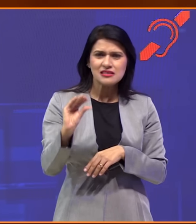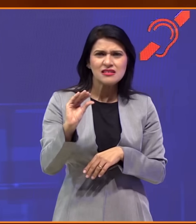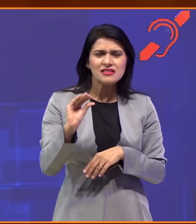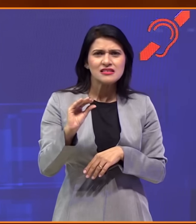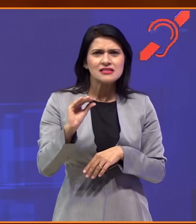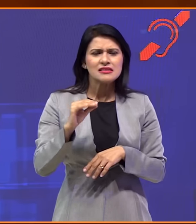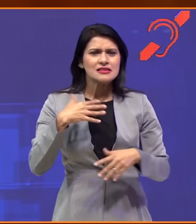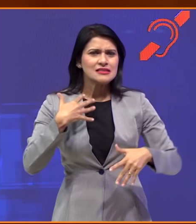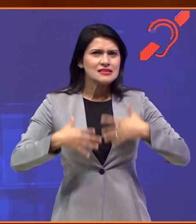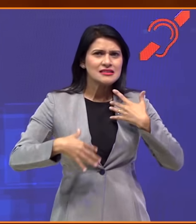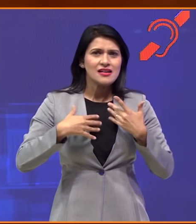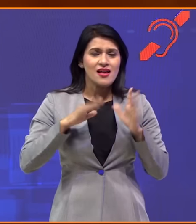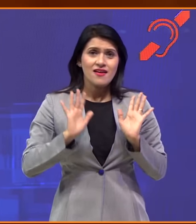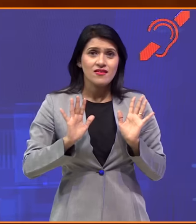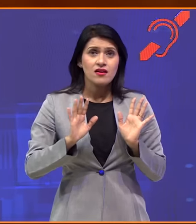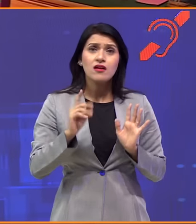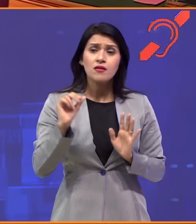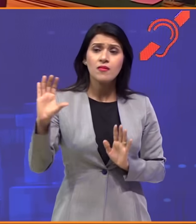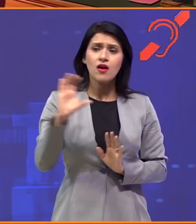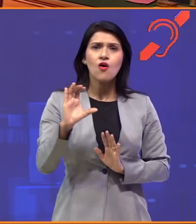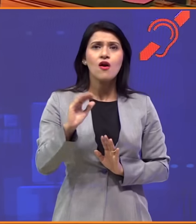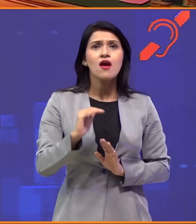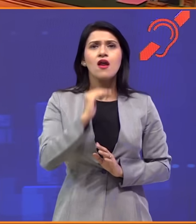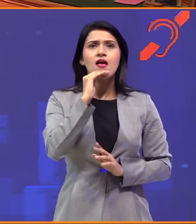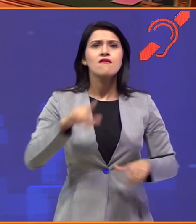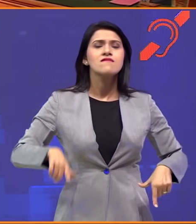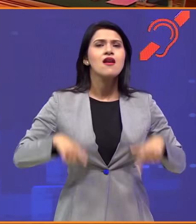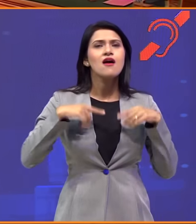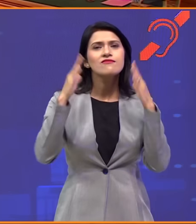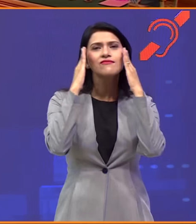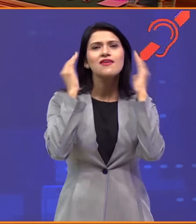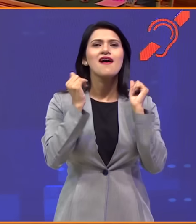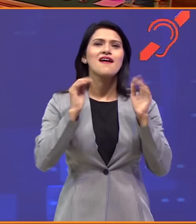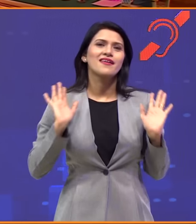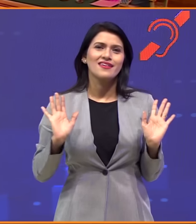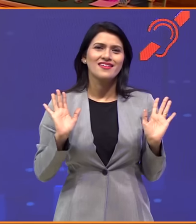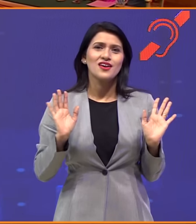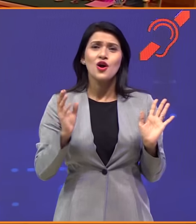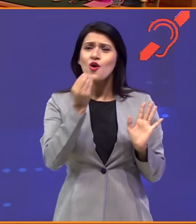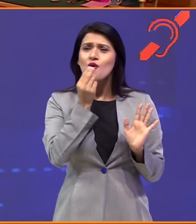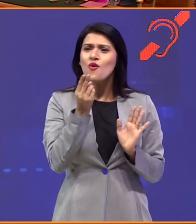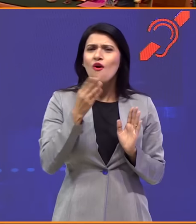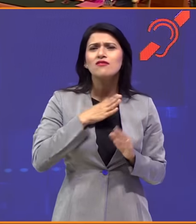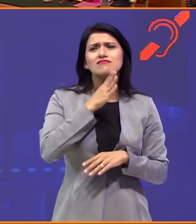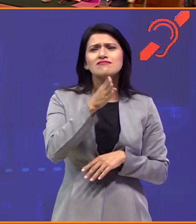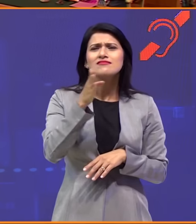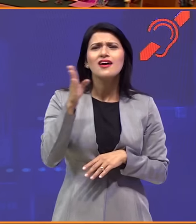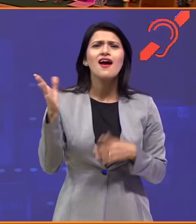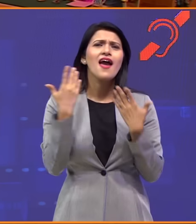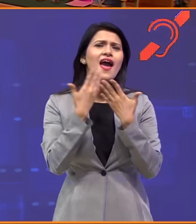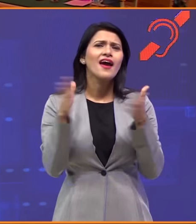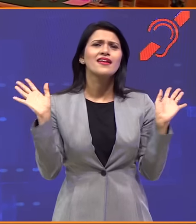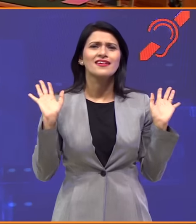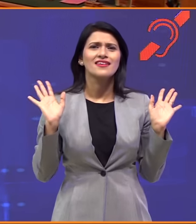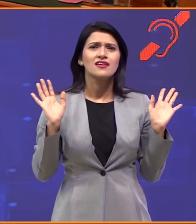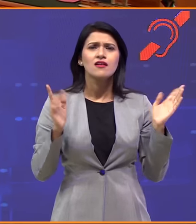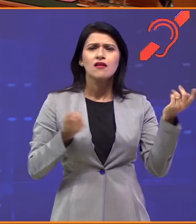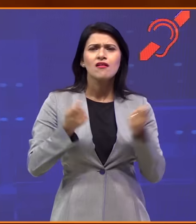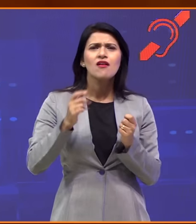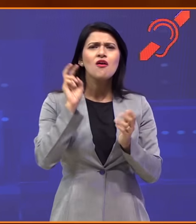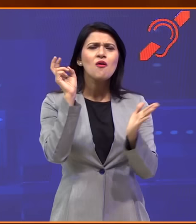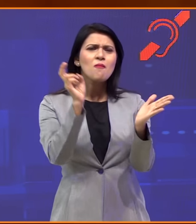तकलीफ होती है लेकिन पैसा उतना होना चाहिए कि आपकी जिंदगी आराम से कट जाए जिस होटल में जाकर खाना चाहे खा पाए जिस टैक्सी